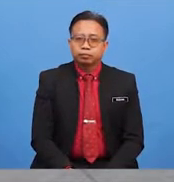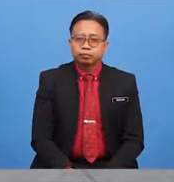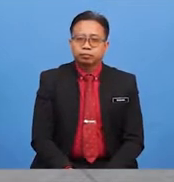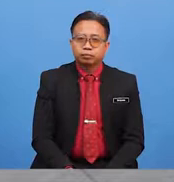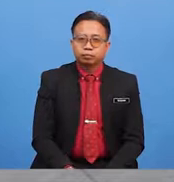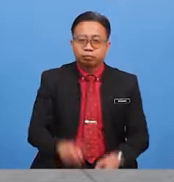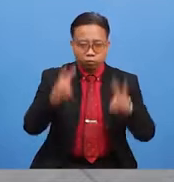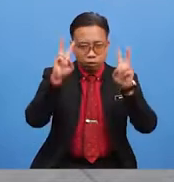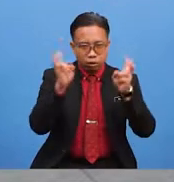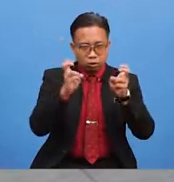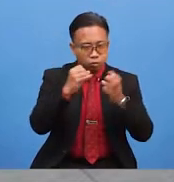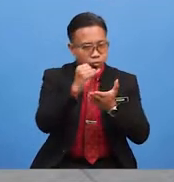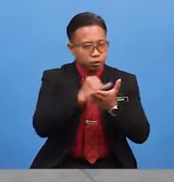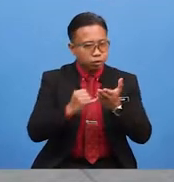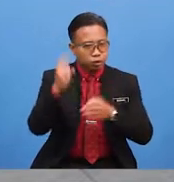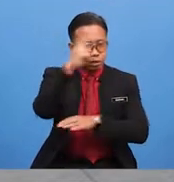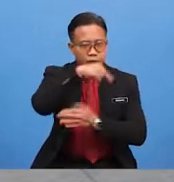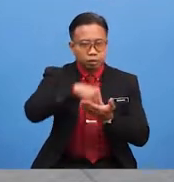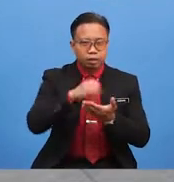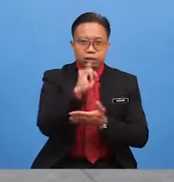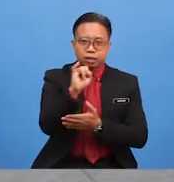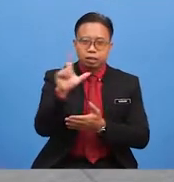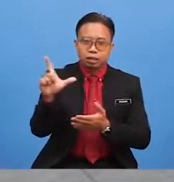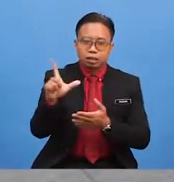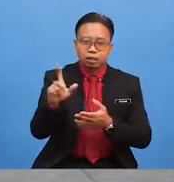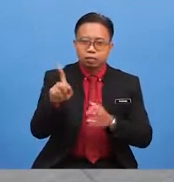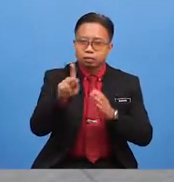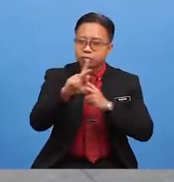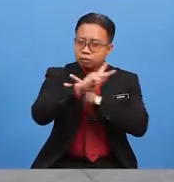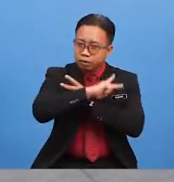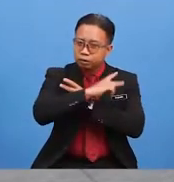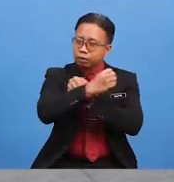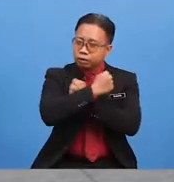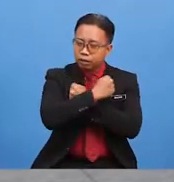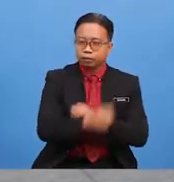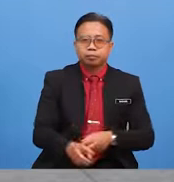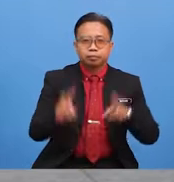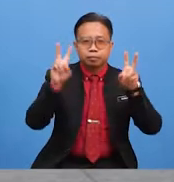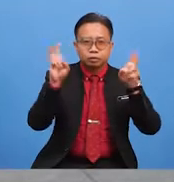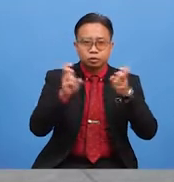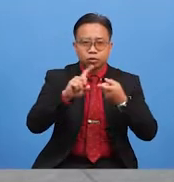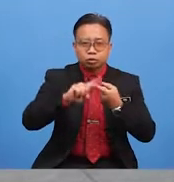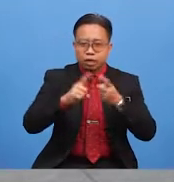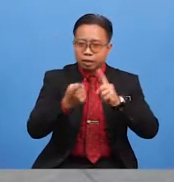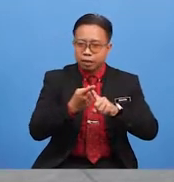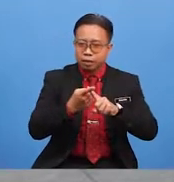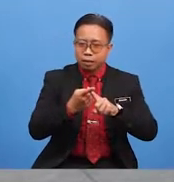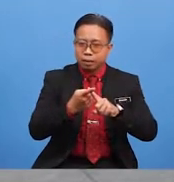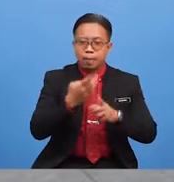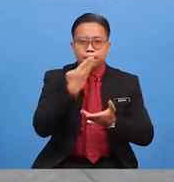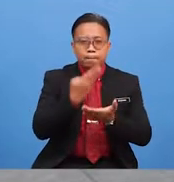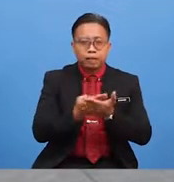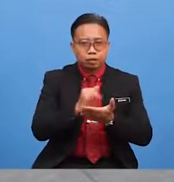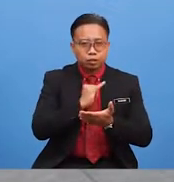Tema untuk tugasan lukisan hari ini ialah kasih sayang. Tajuk rakan baik saya